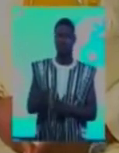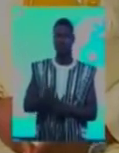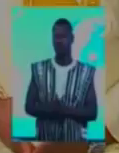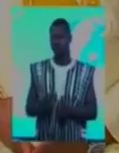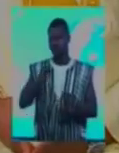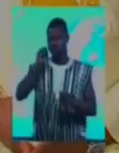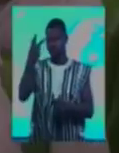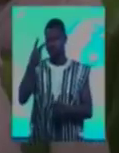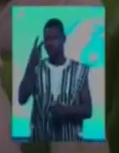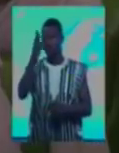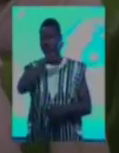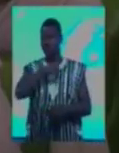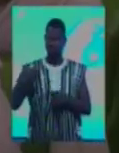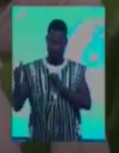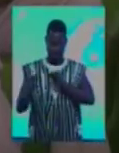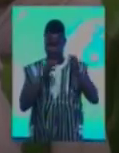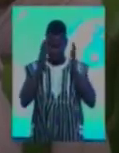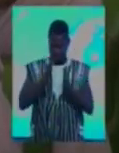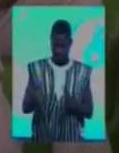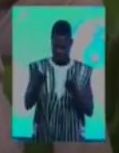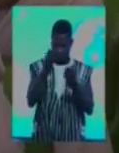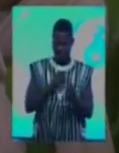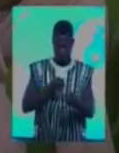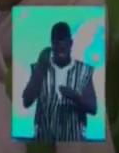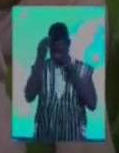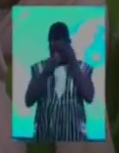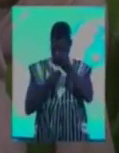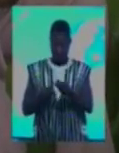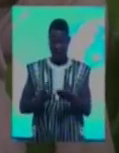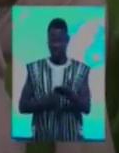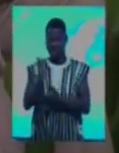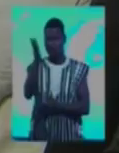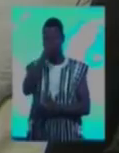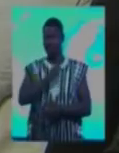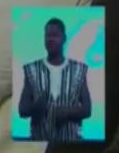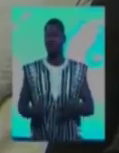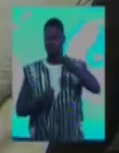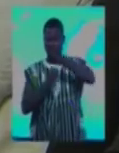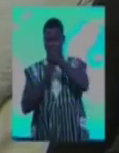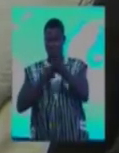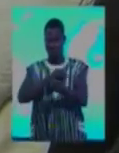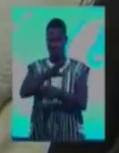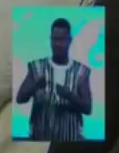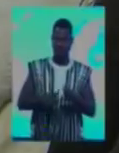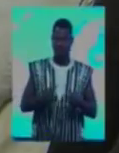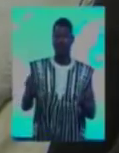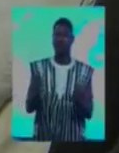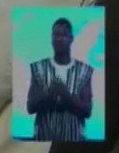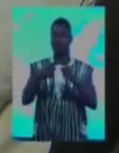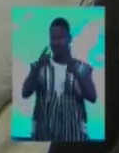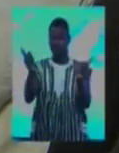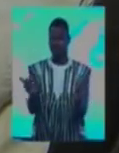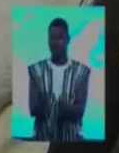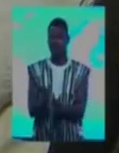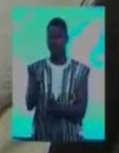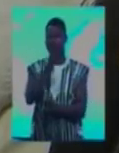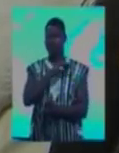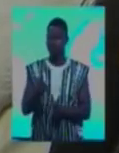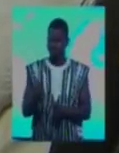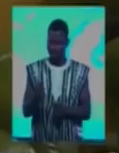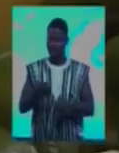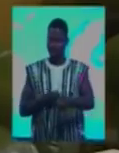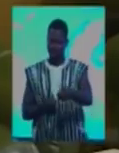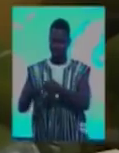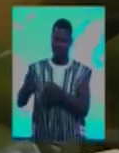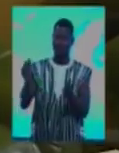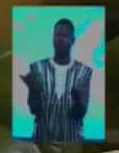des acteurs qui portent à cœur les questions liées à la protection de l'environnement. Constitués en groupe de plaidoyer, ils